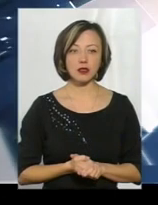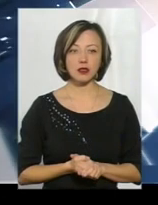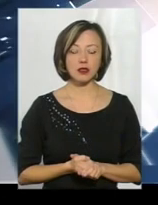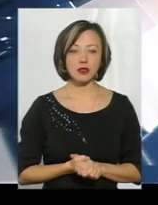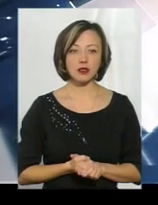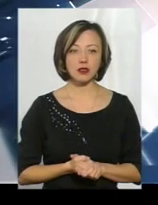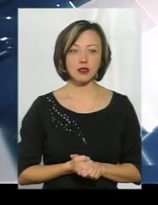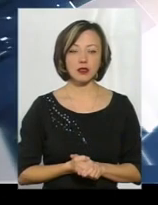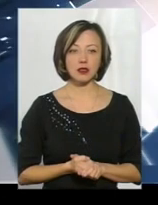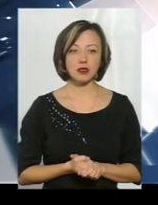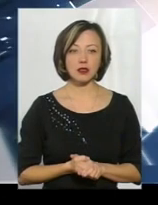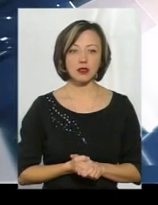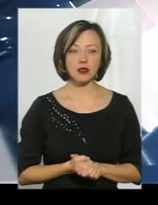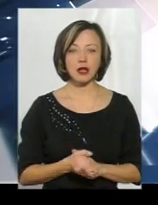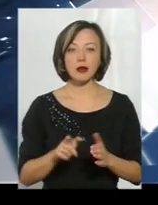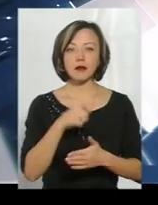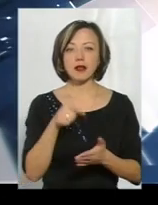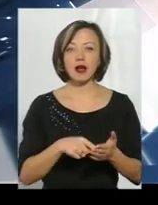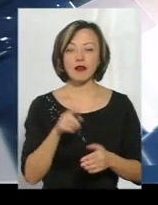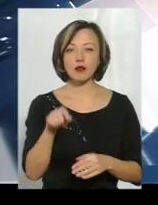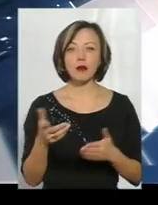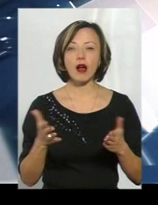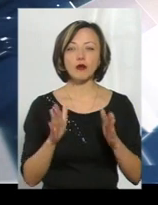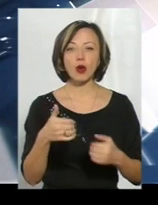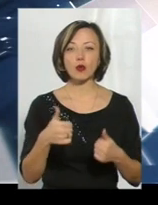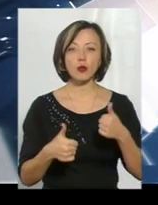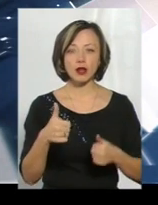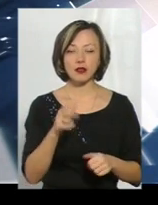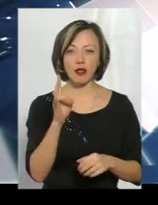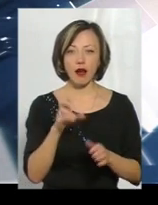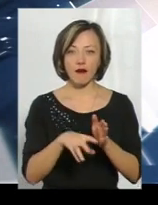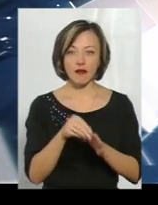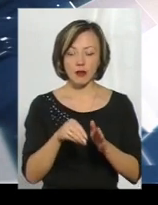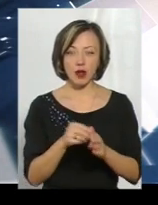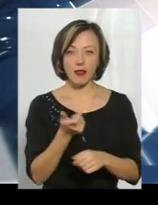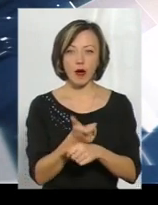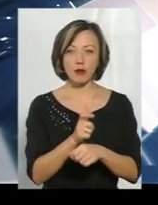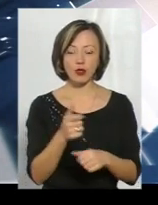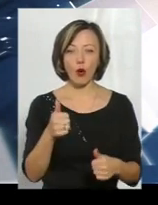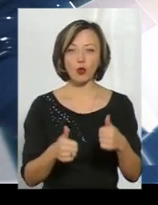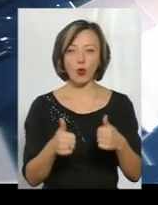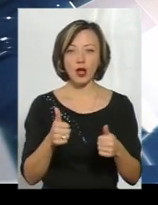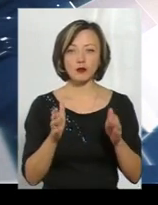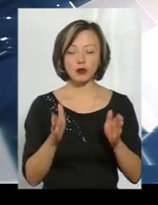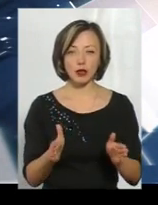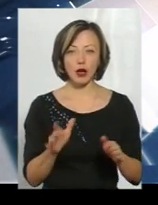конкуренція на виборах. Ми вважаємо, що найбільша конкуренція буде